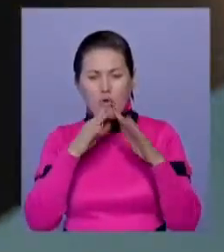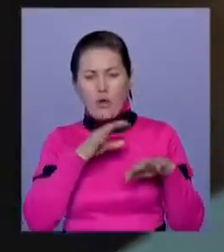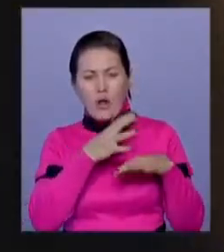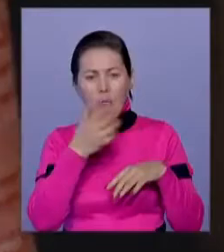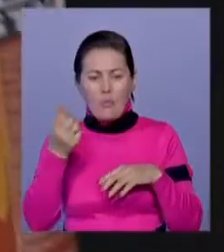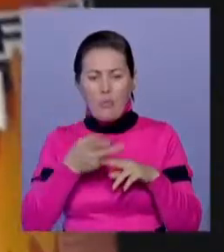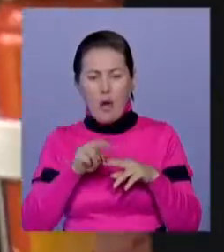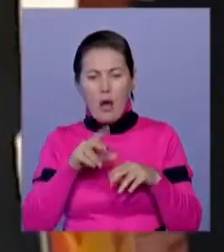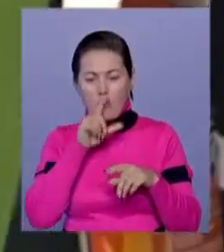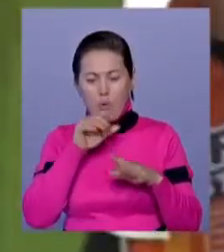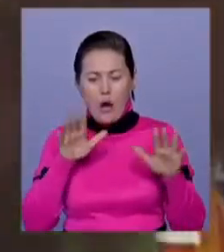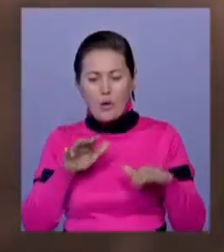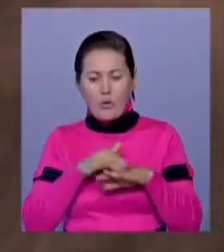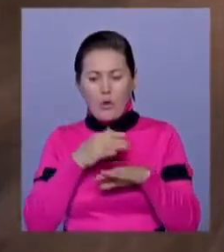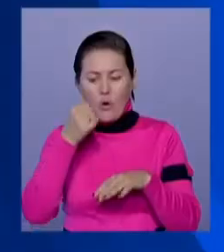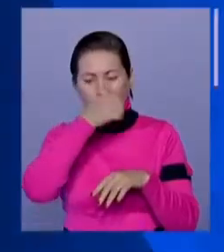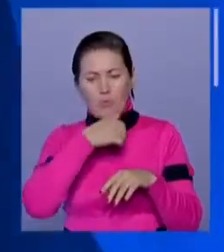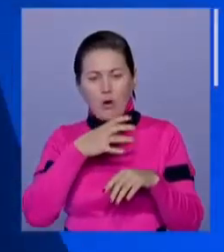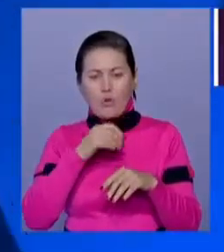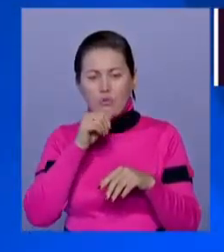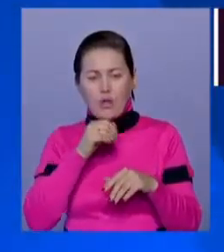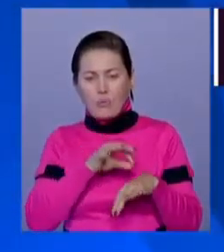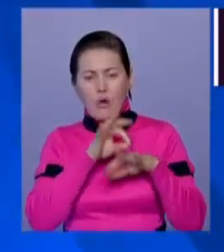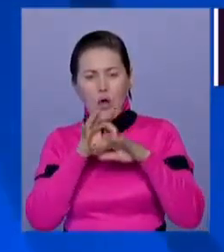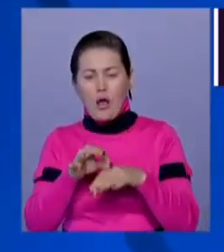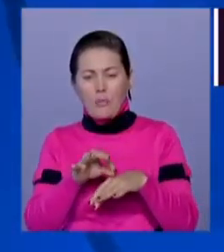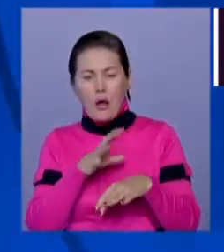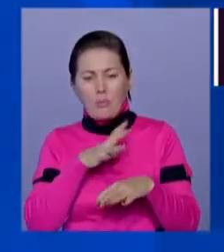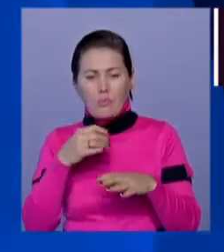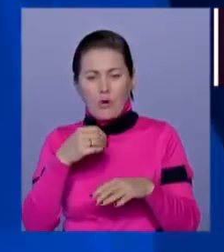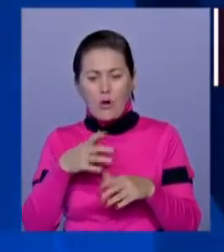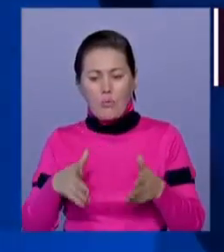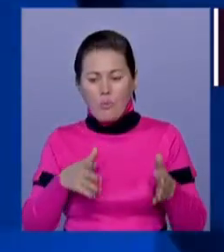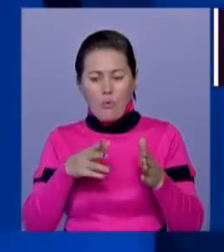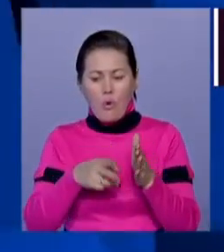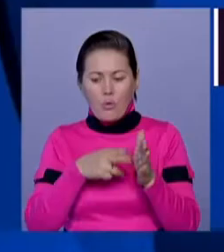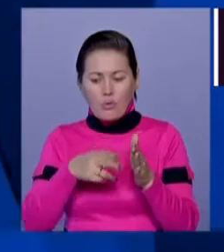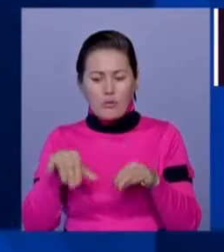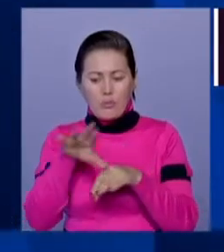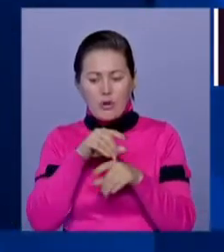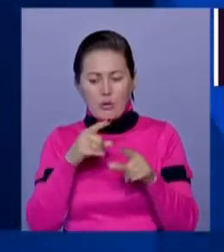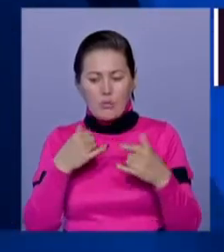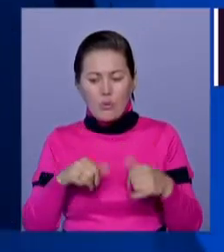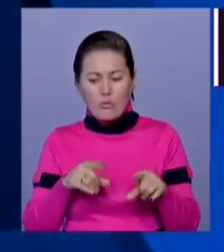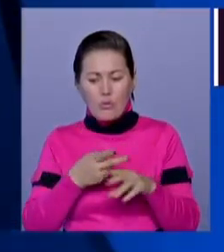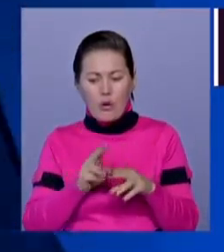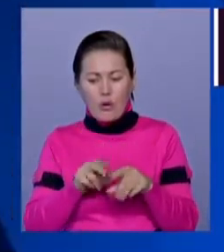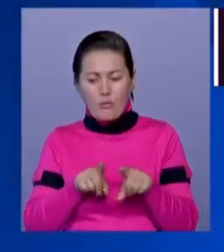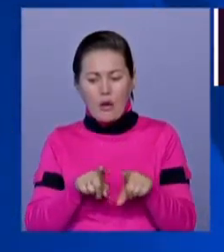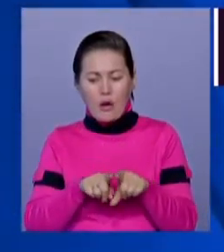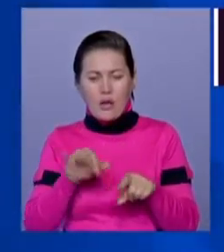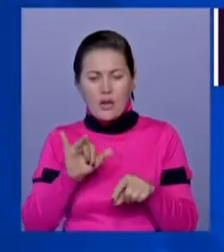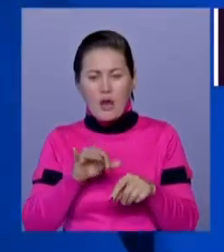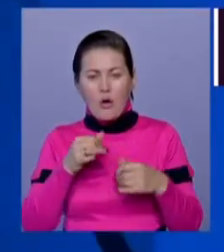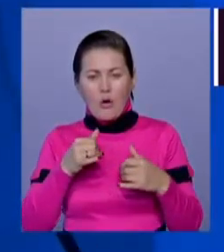Алып құс Алматыға ұзақ жолдарды қатастап Қостанайдан жеткізілген. Жол бойы пойыздағы жолаушылардың барлығын таңдай қақтырған бір қазанның